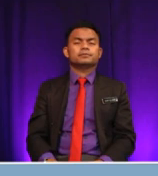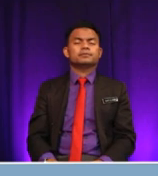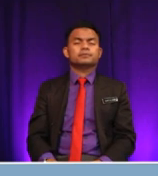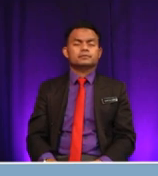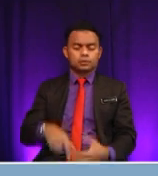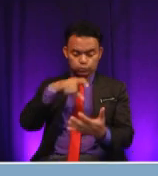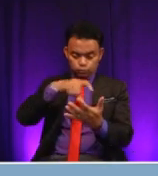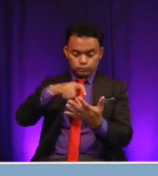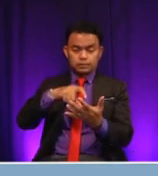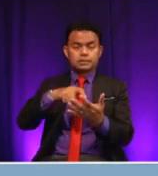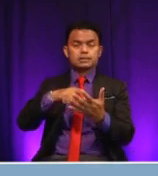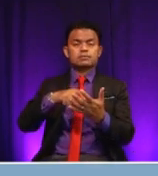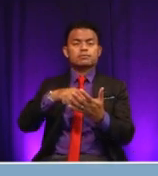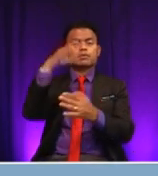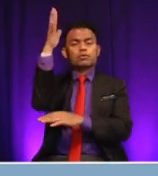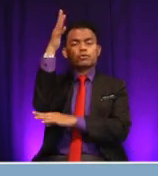sepohon